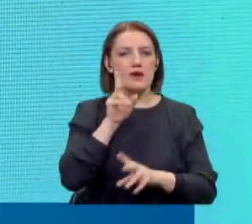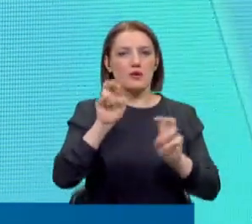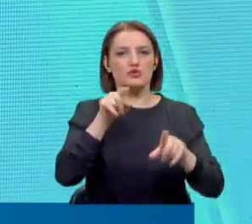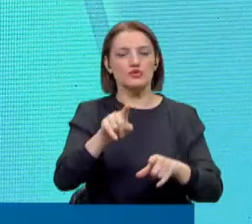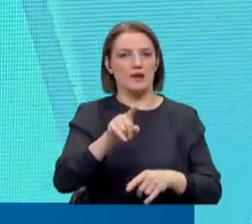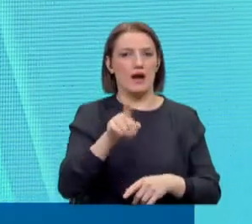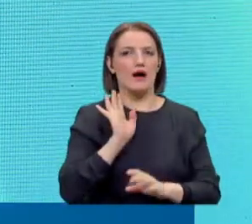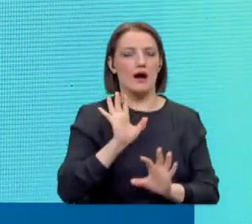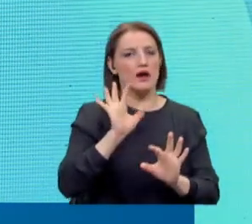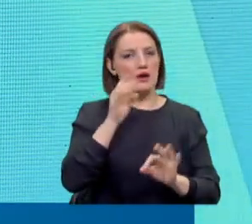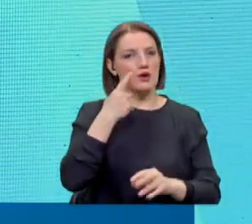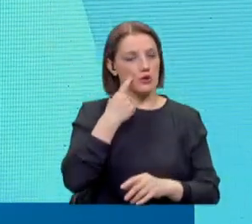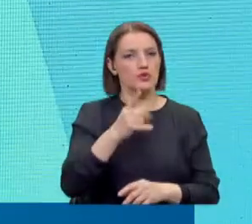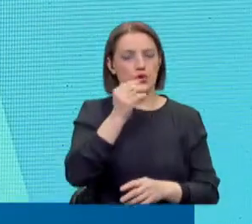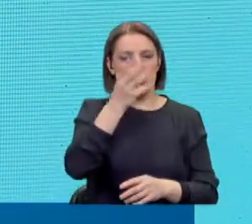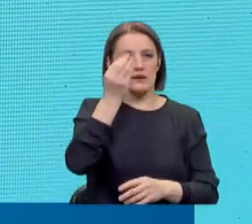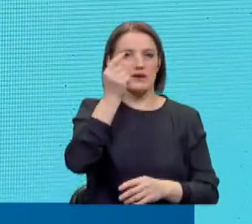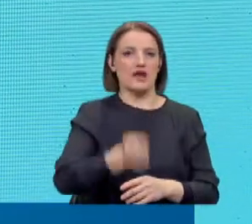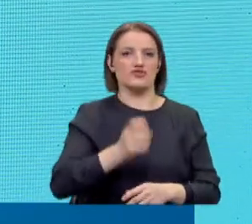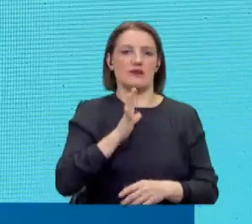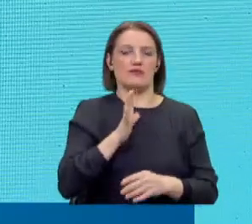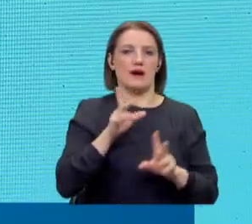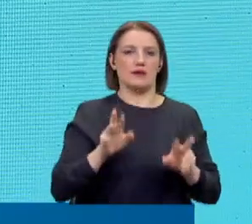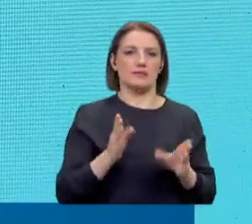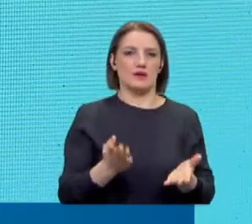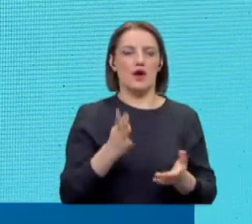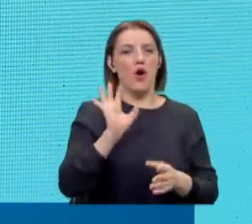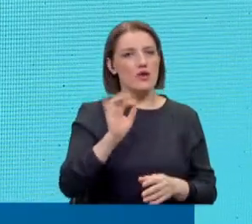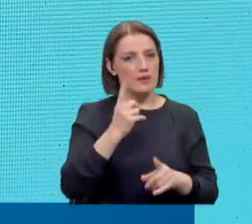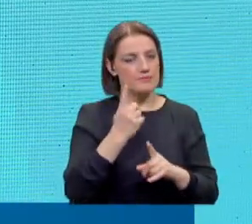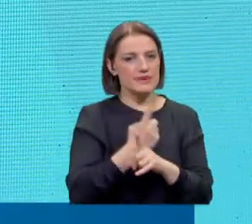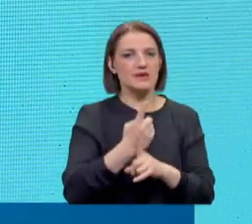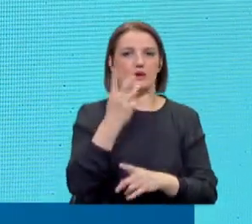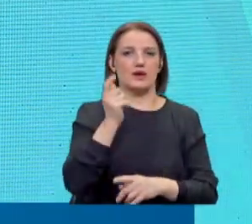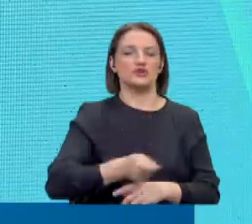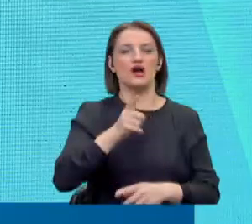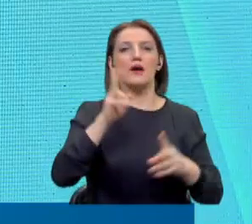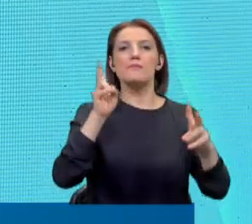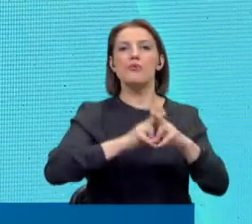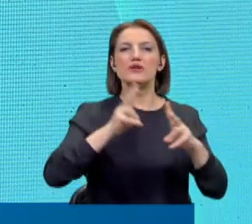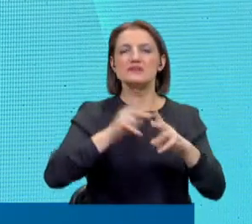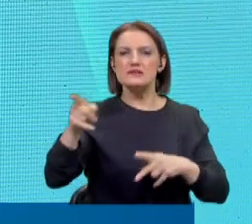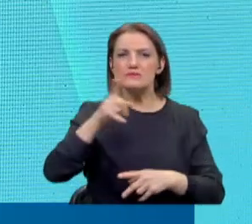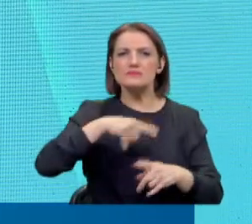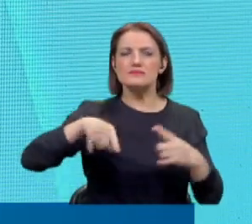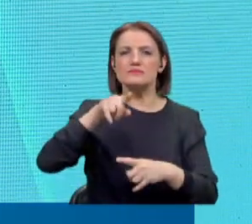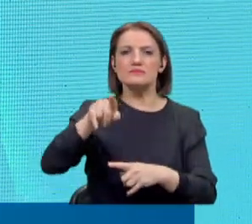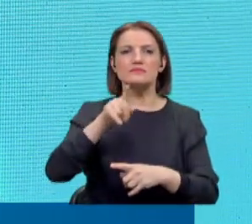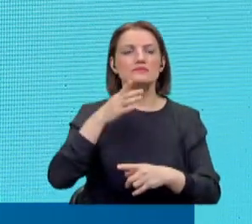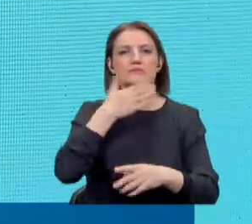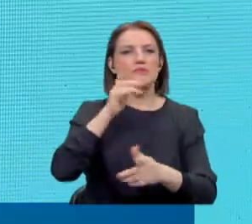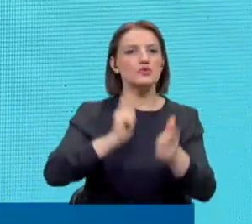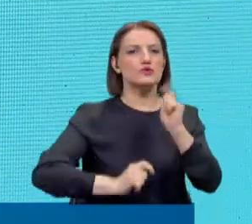diye yorumlandı ama görünüyor ki öyle bir gerçek öyle Ve bir gerçek polisim bütün imkânlarını kullanacak kadar